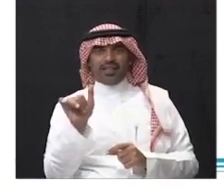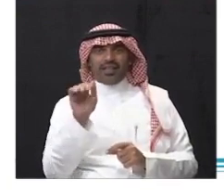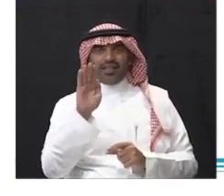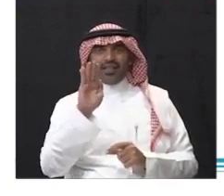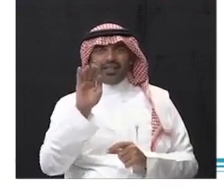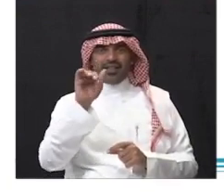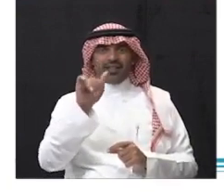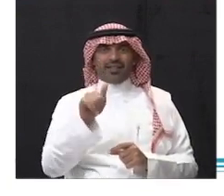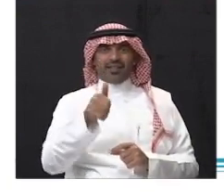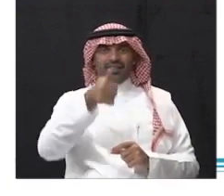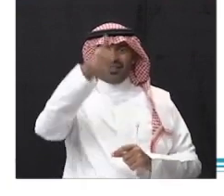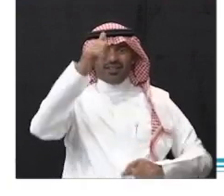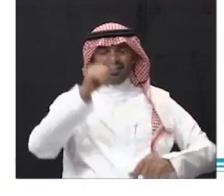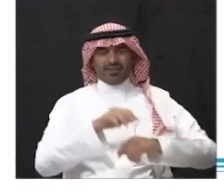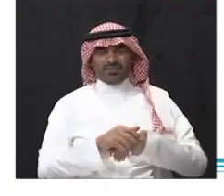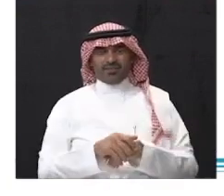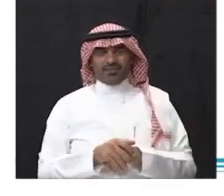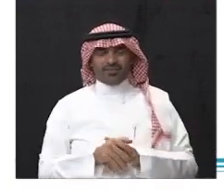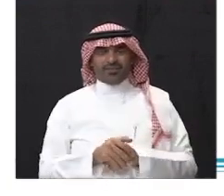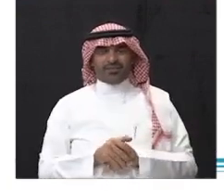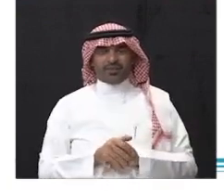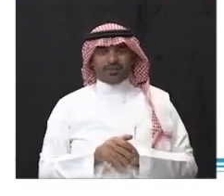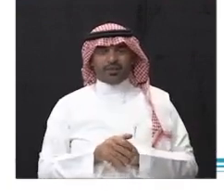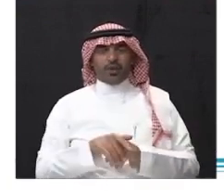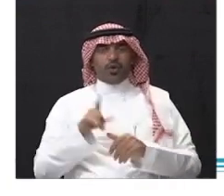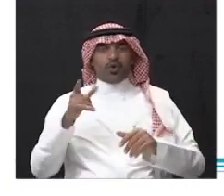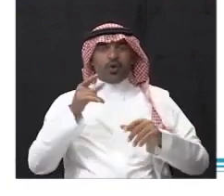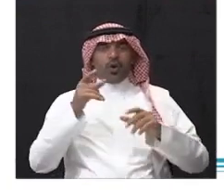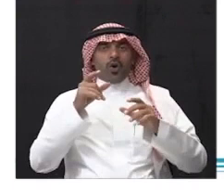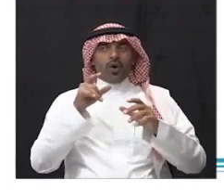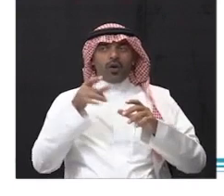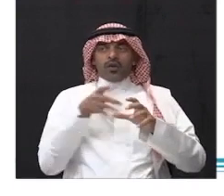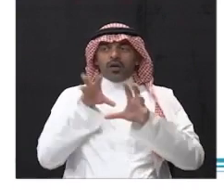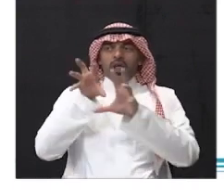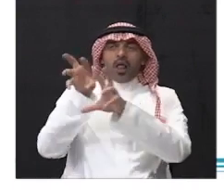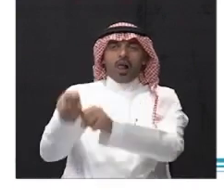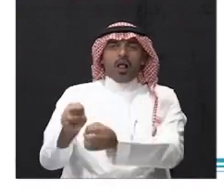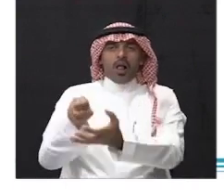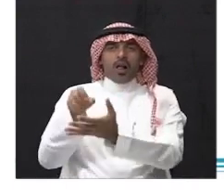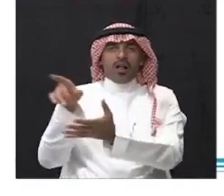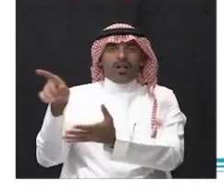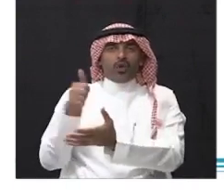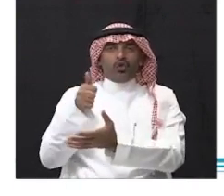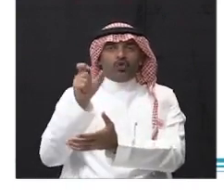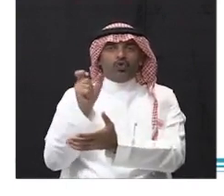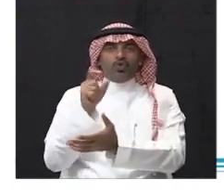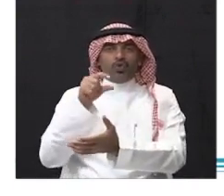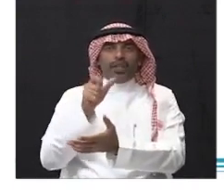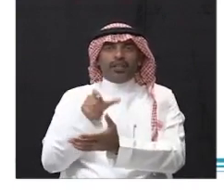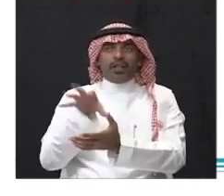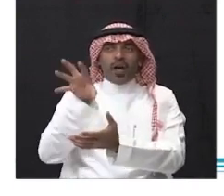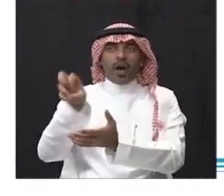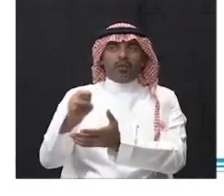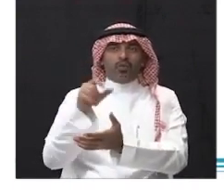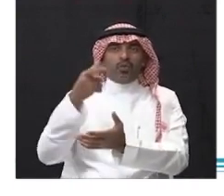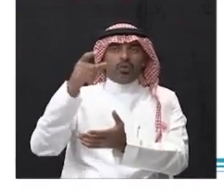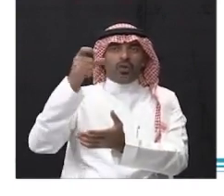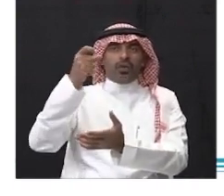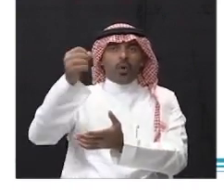من؟ ألف إسبانيا، باء هولندا، جيم روسيا، دال بريطانيا. أي